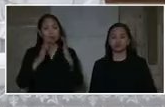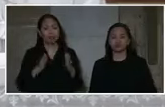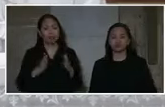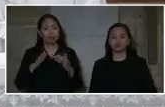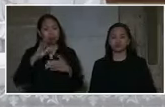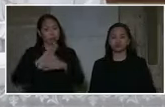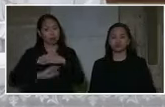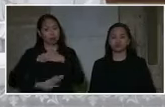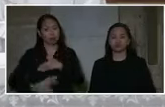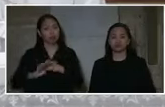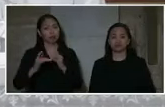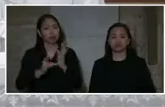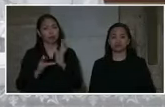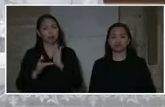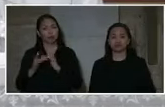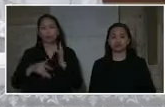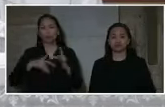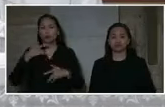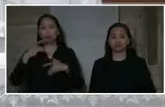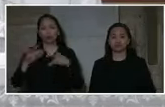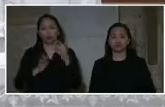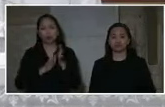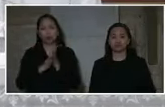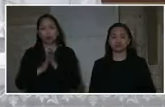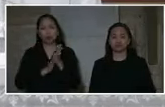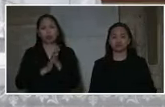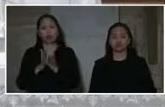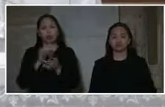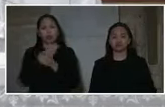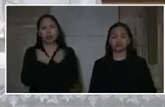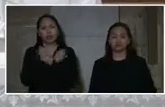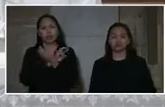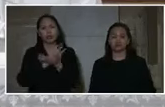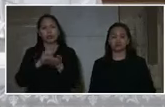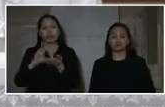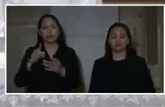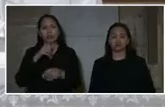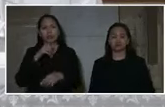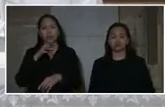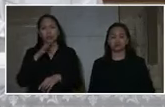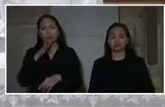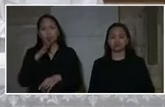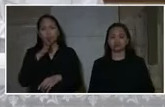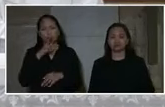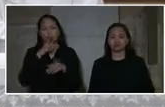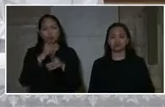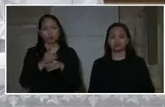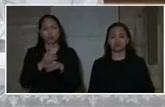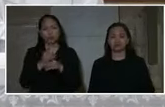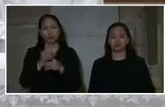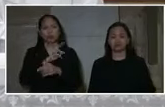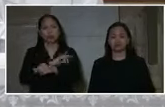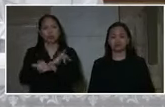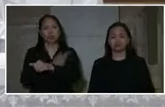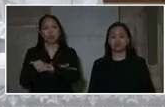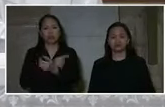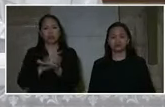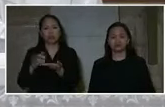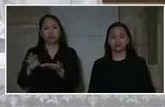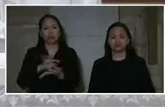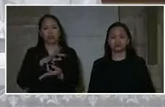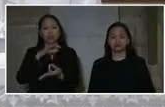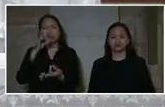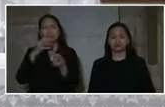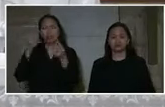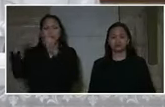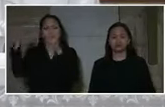niya ay pinanabikan ng mahal na birheng kanyang inang tunay sa kapangyarihan ng Espiritong Banal. Ang pagdating